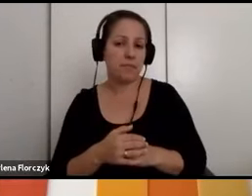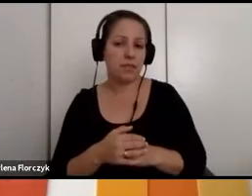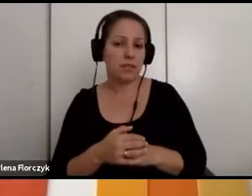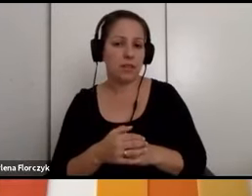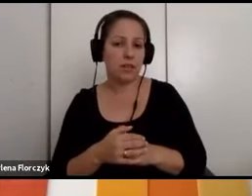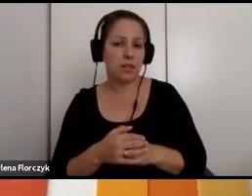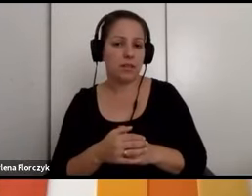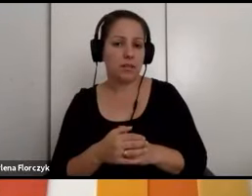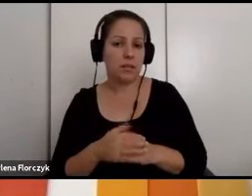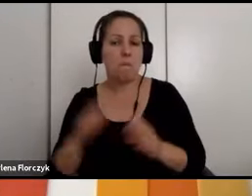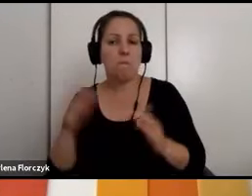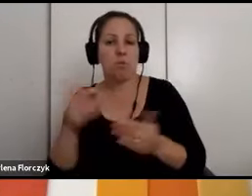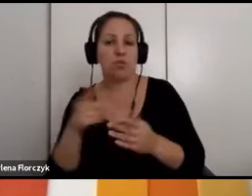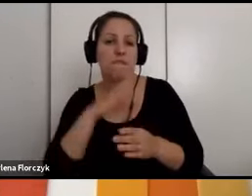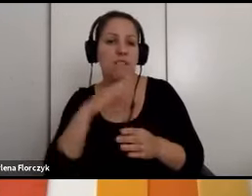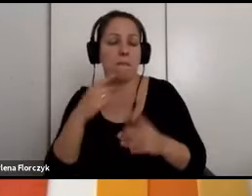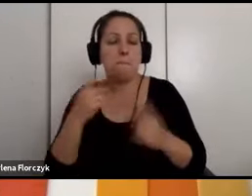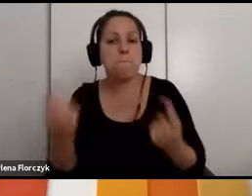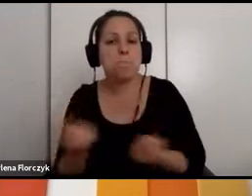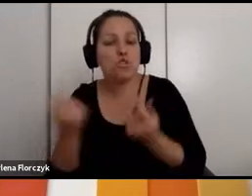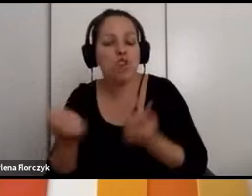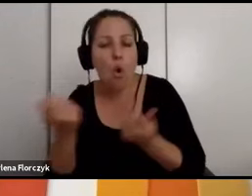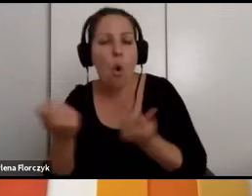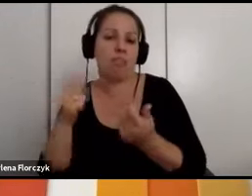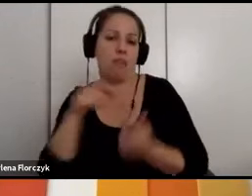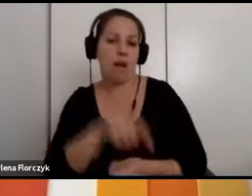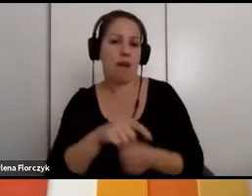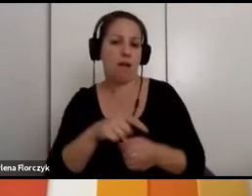coś więcej, jakaś przygoda życiowa, która może